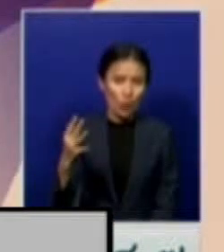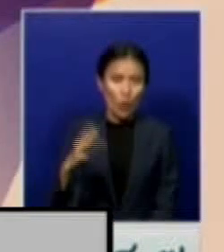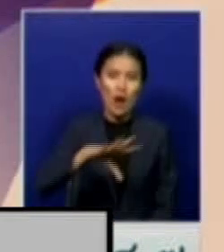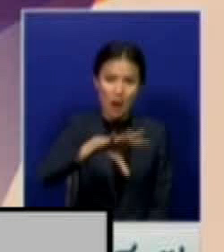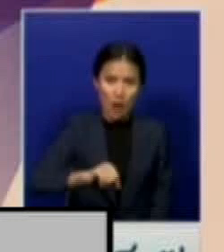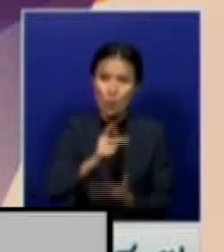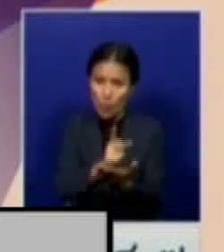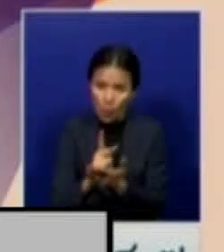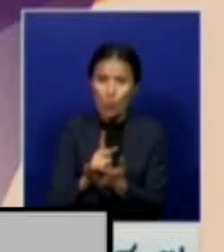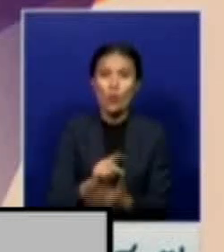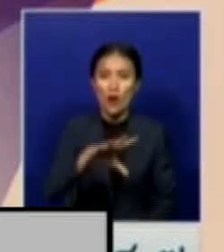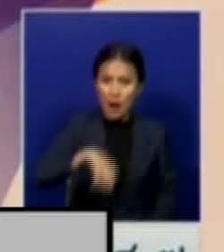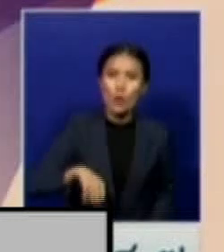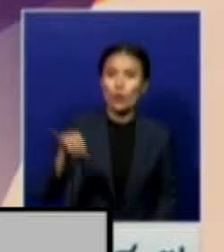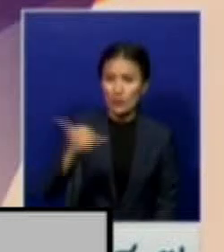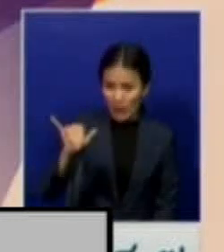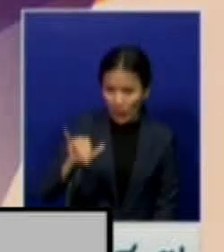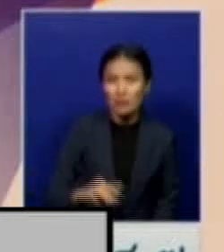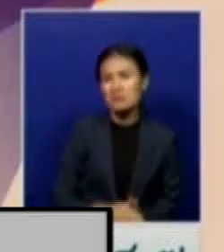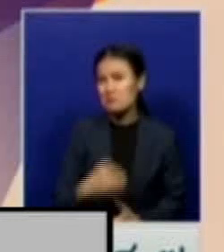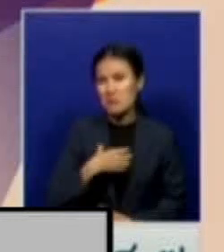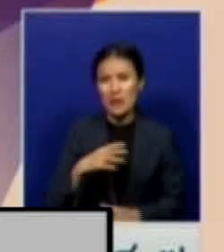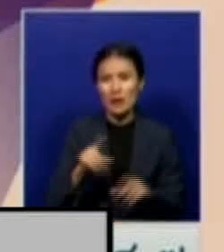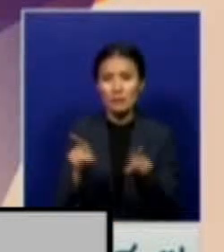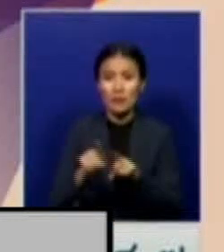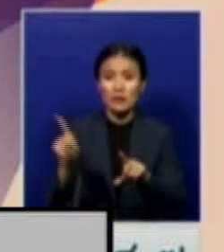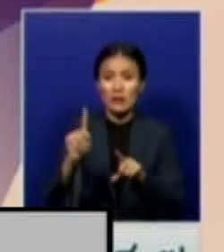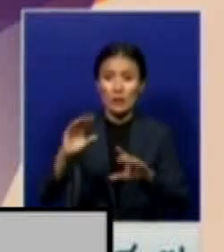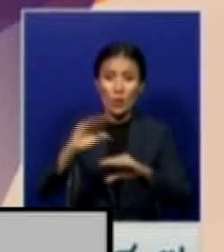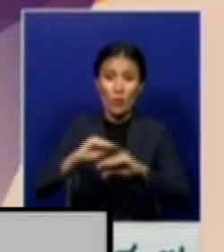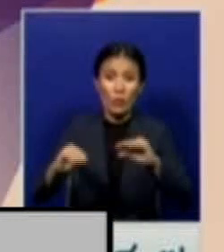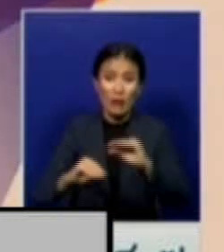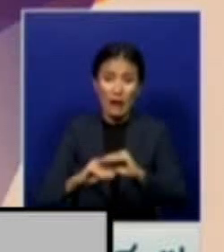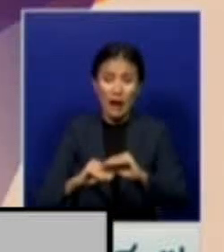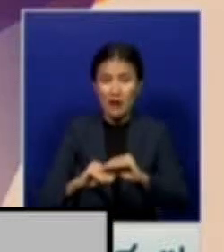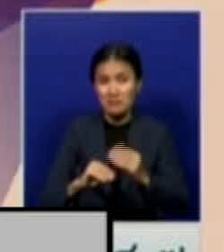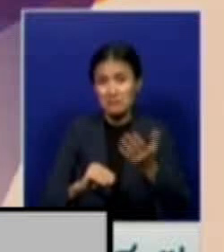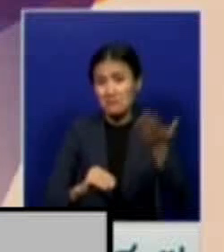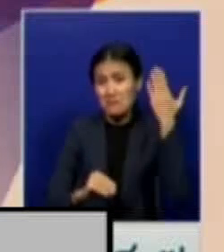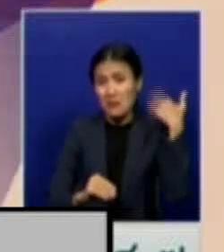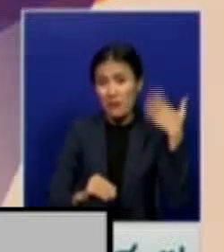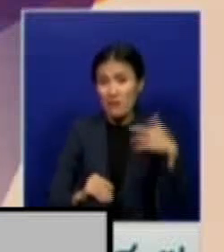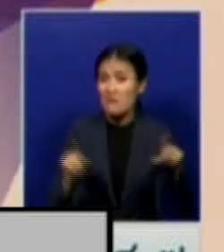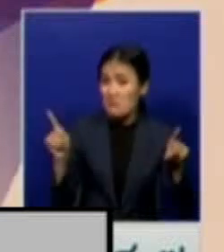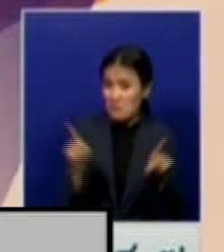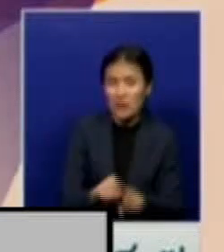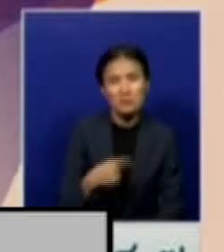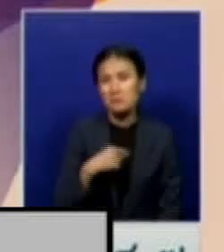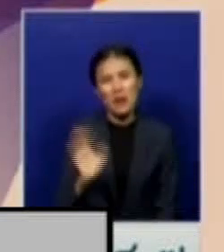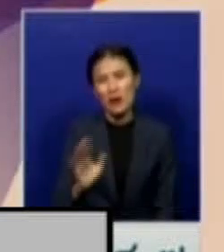ให้ซ้ำรอยกับโครงการไทยนิยมยั่งยืนเลยครับที่ถลุงงบไปถึง 9.4 หมื่นล้านบา